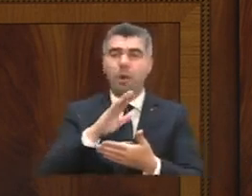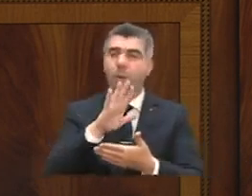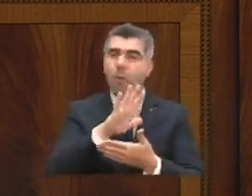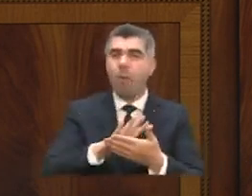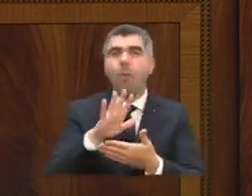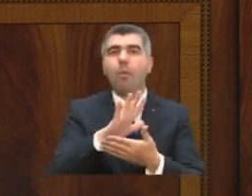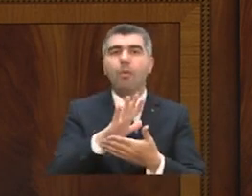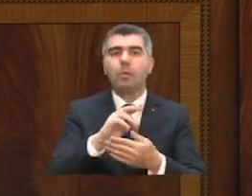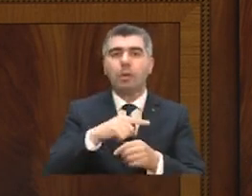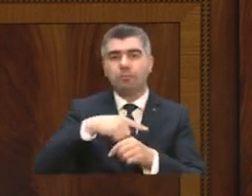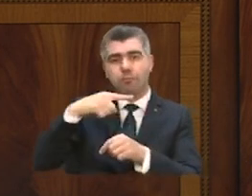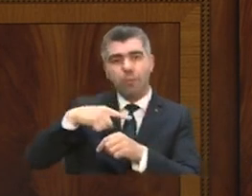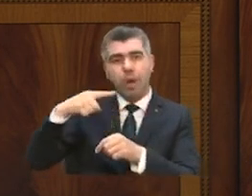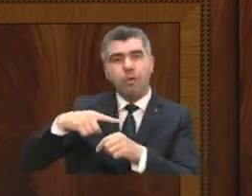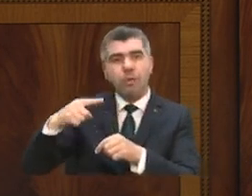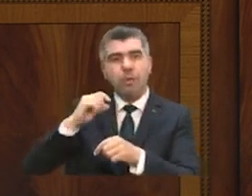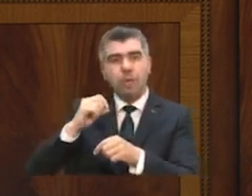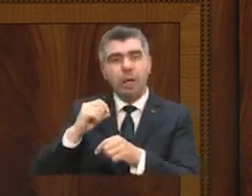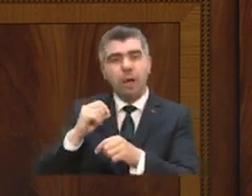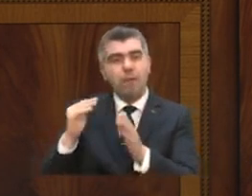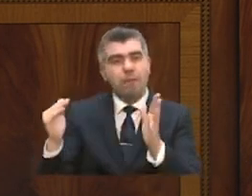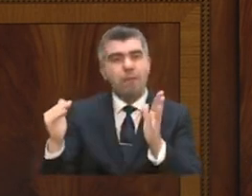الماكرو الاقتصادية نهاية سنة